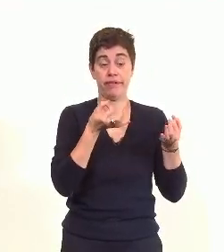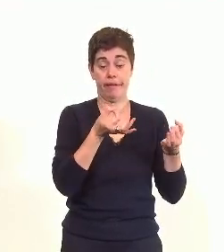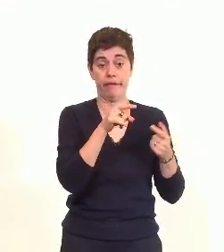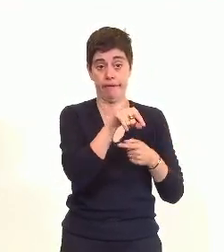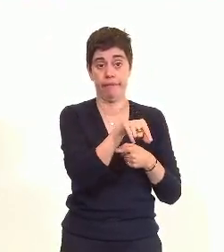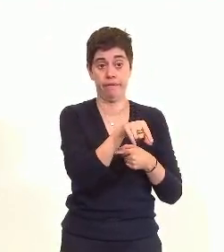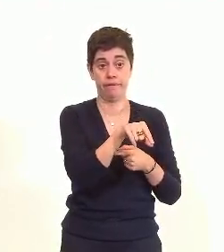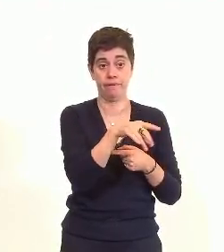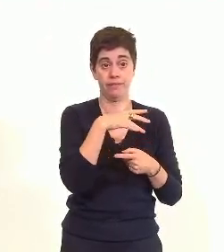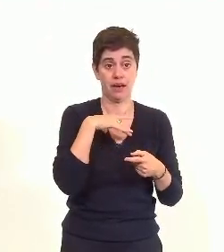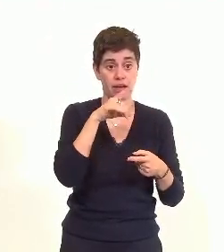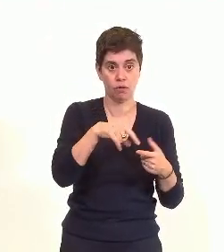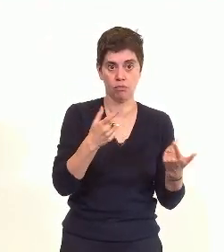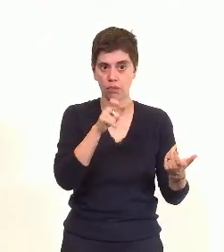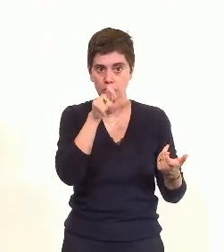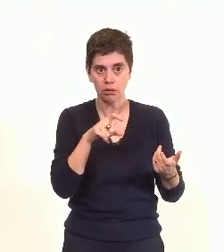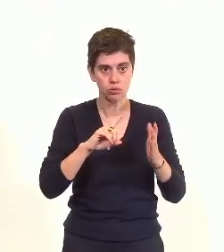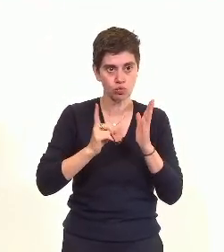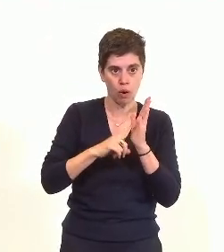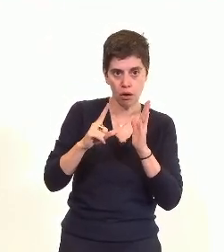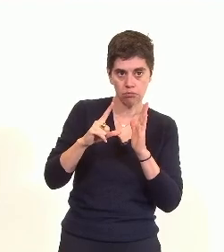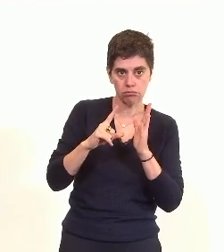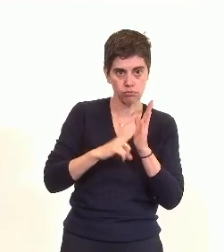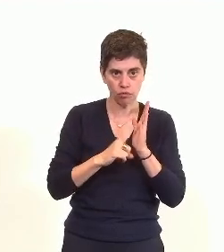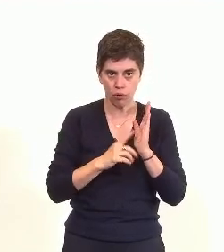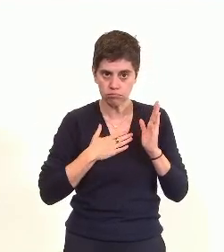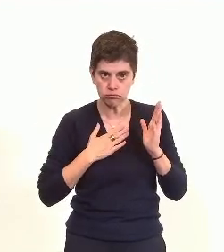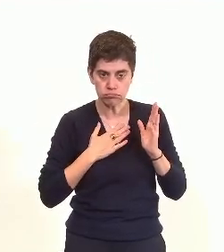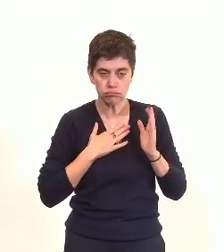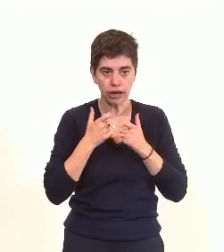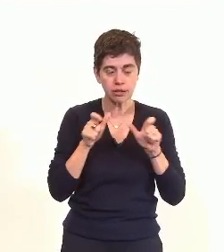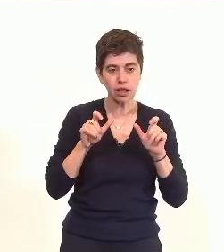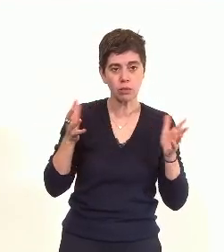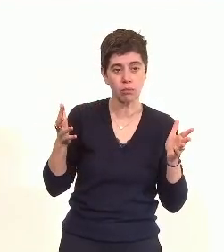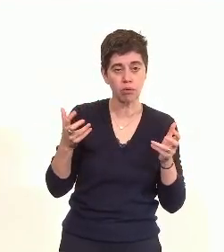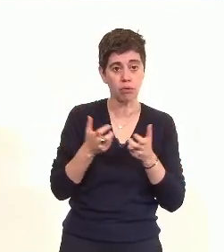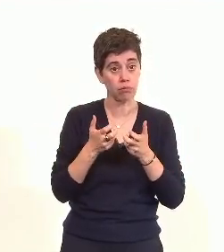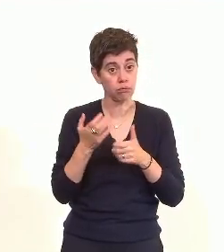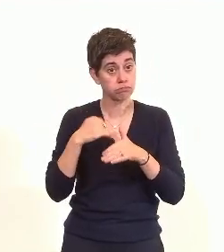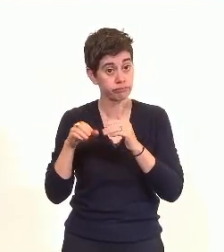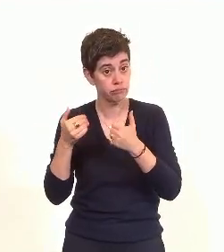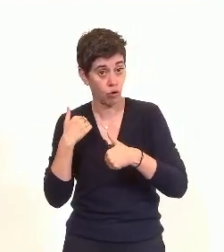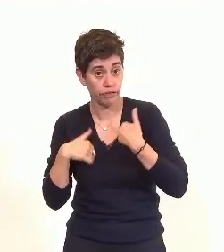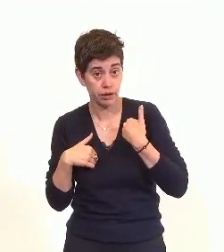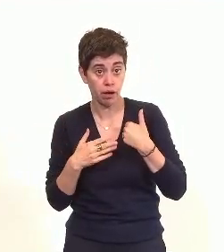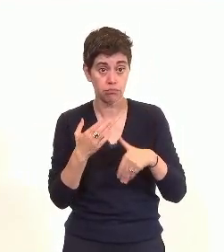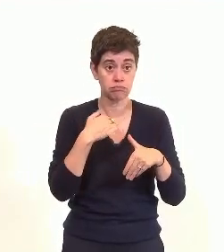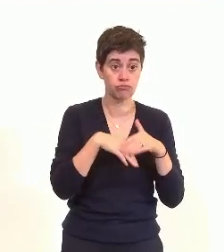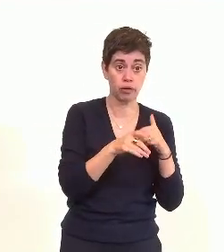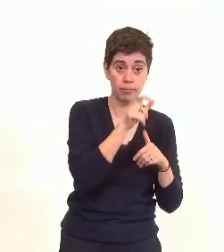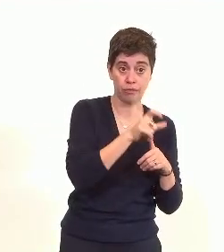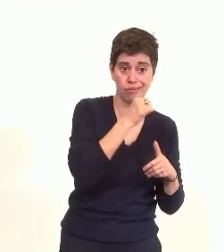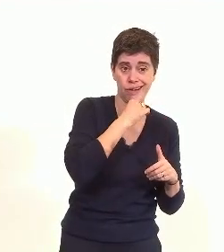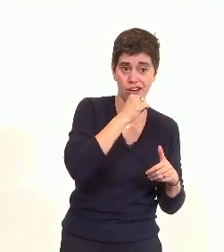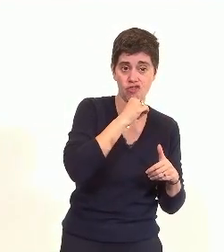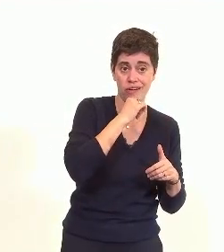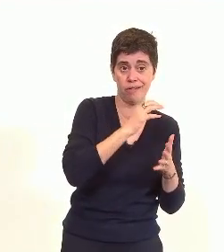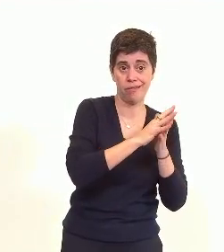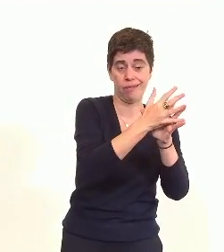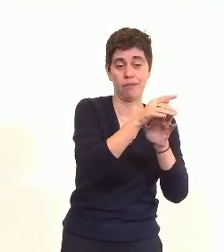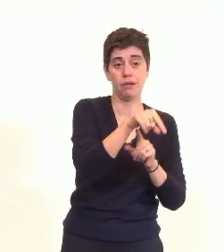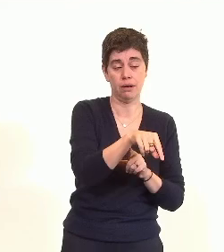enjeux d'accès aux droits au quotidien pour les personnes concernées, que ce soit dans le champ du handicap, que ce soit dans le champ du grand âge. Et l'enjeu, c'est justement